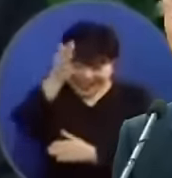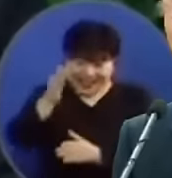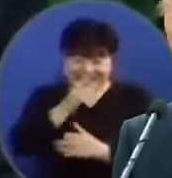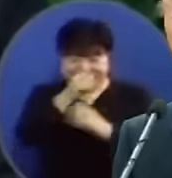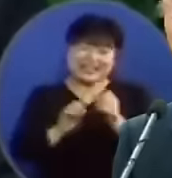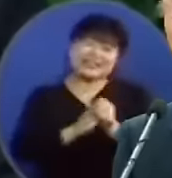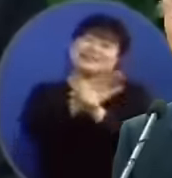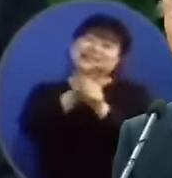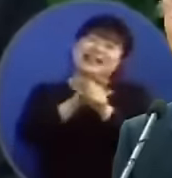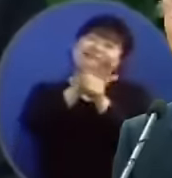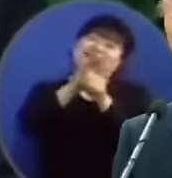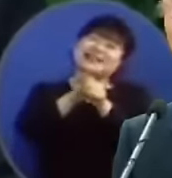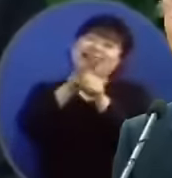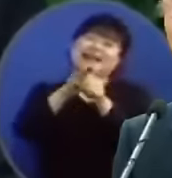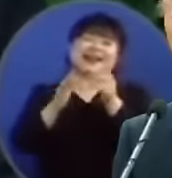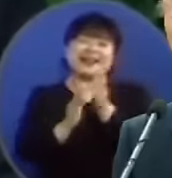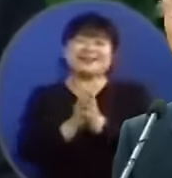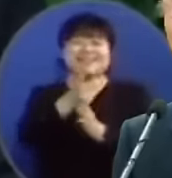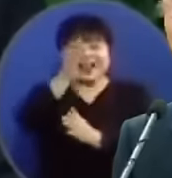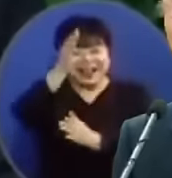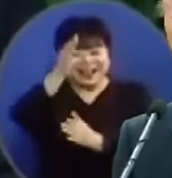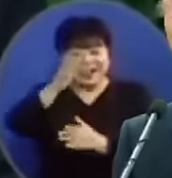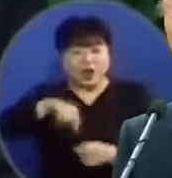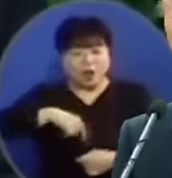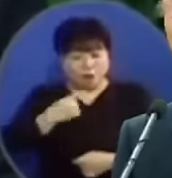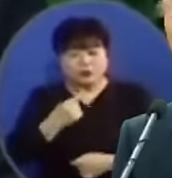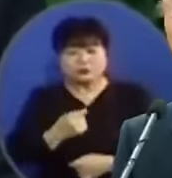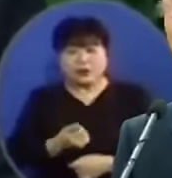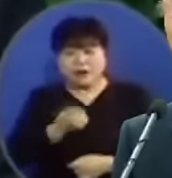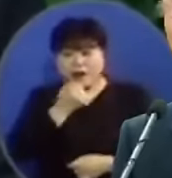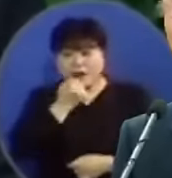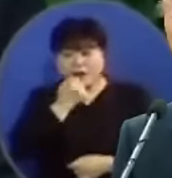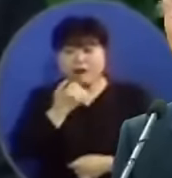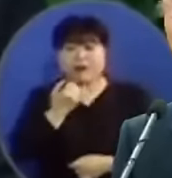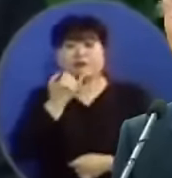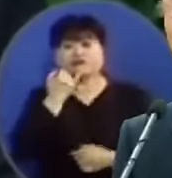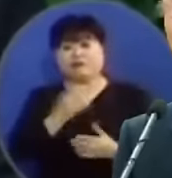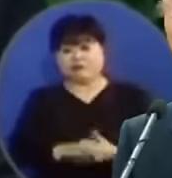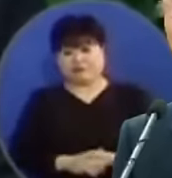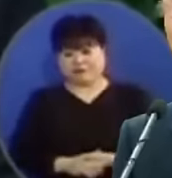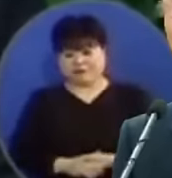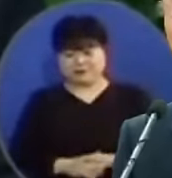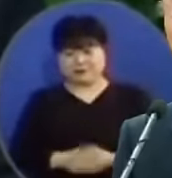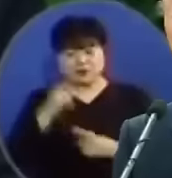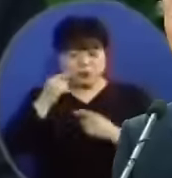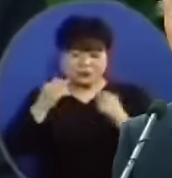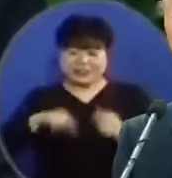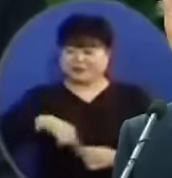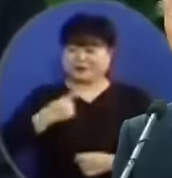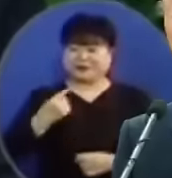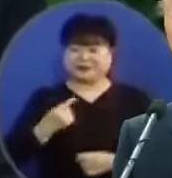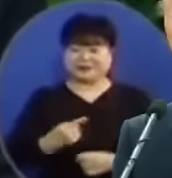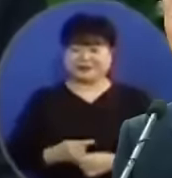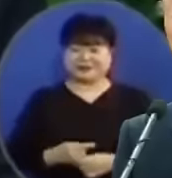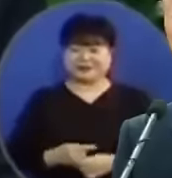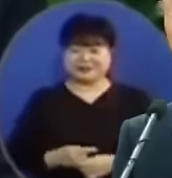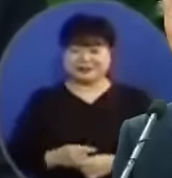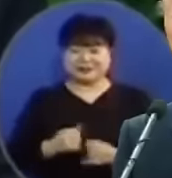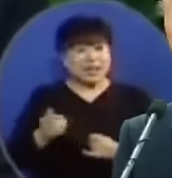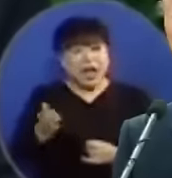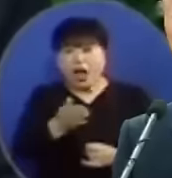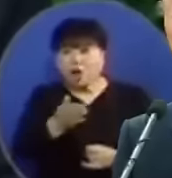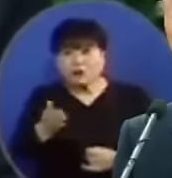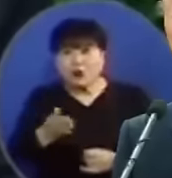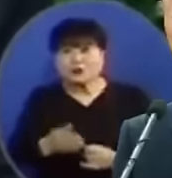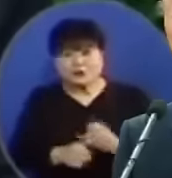사랑합니다. 할렐루야. 할렐루야. 혼자서 그렇게 하십시오. 저는 집에서 자우를 살펴보고 우리 집 사람도 없고